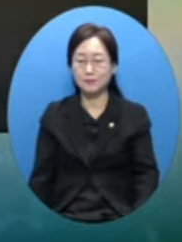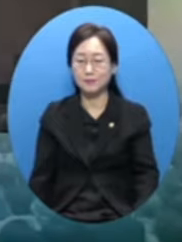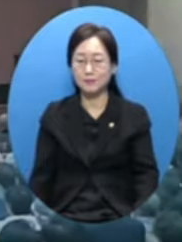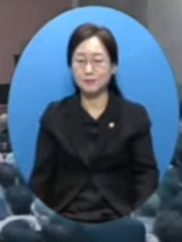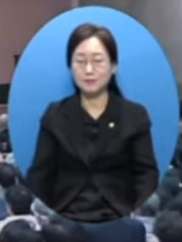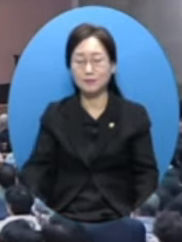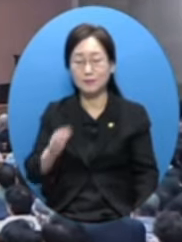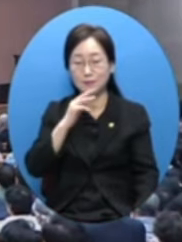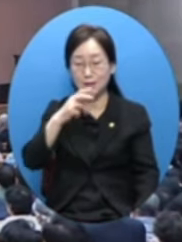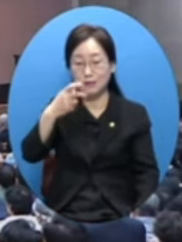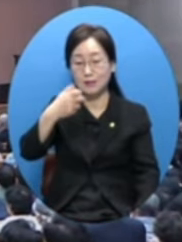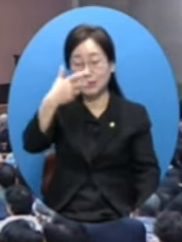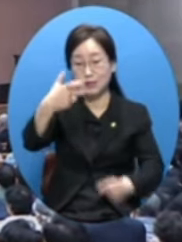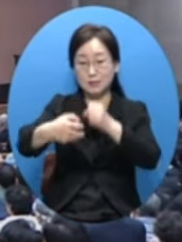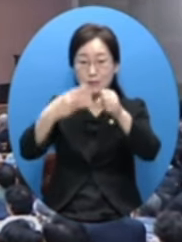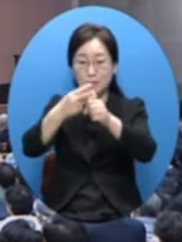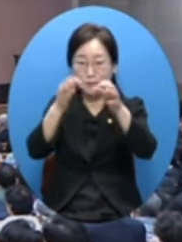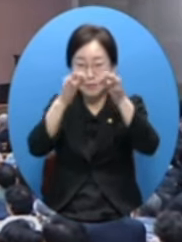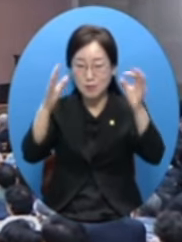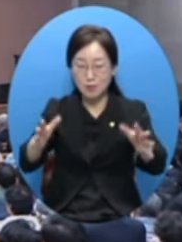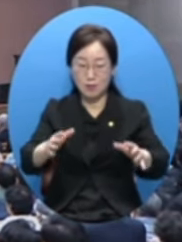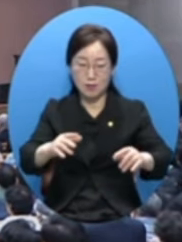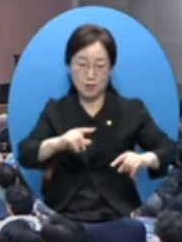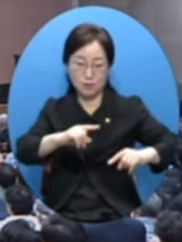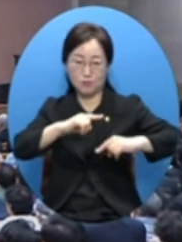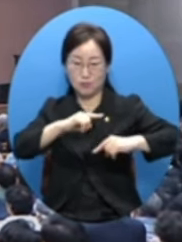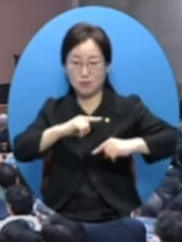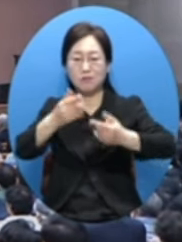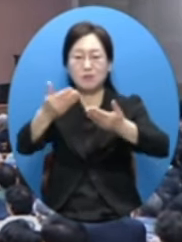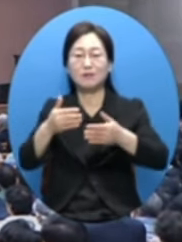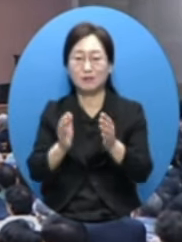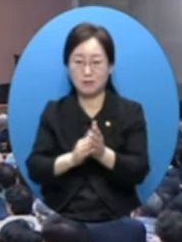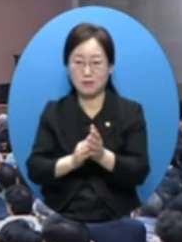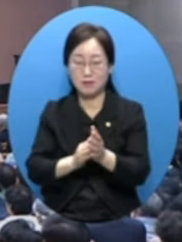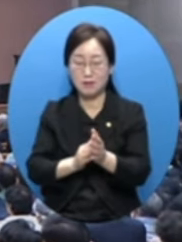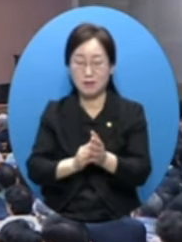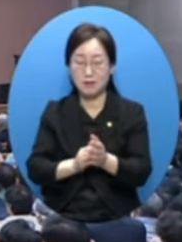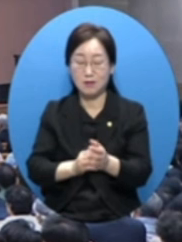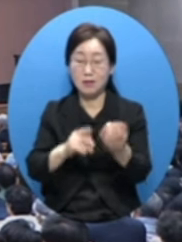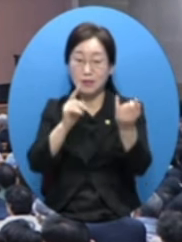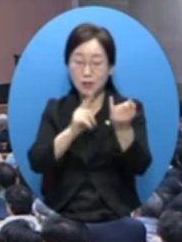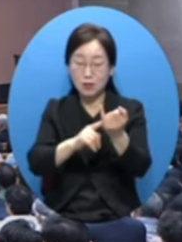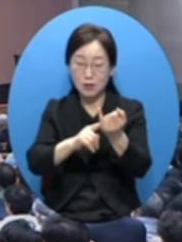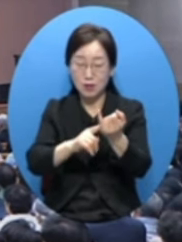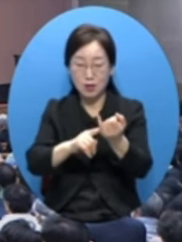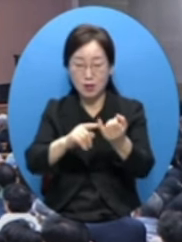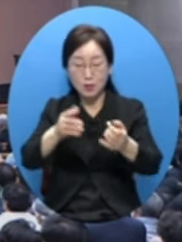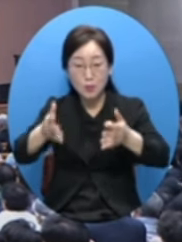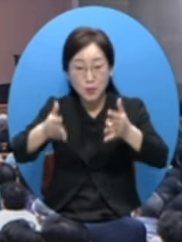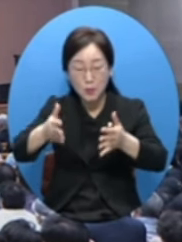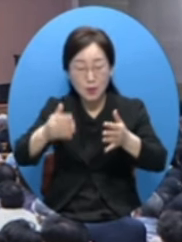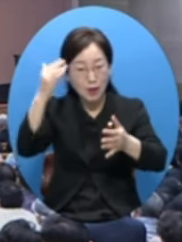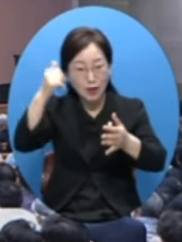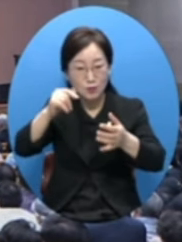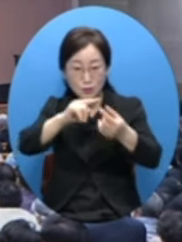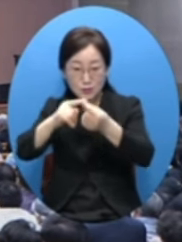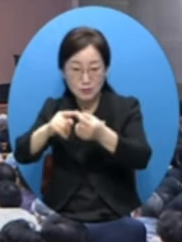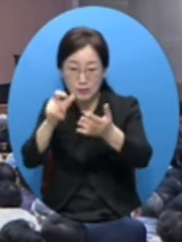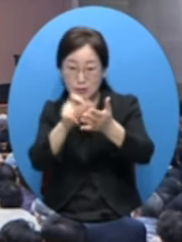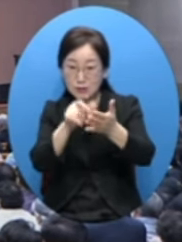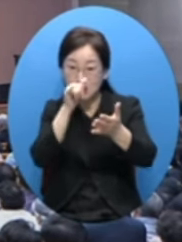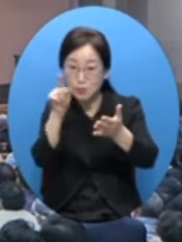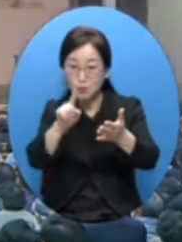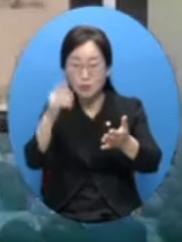참 73년 만에 이 귀한 훈장을 받았습니다. 로지타 선교사님 일기장에 서툰 한국말로 써진 글씨가 있습니다.